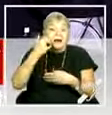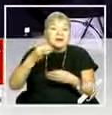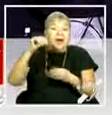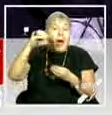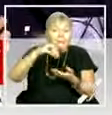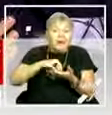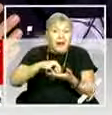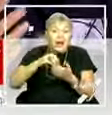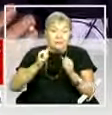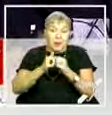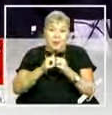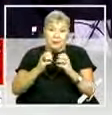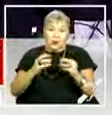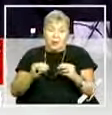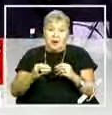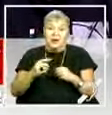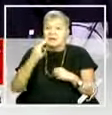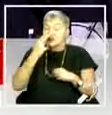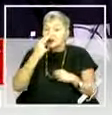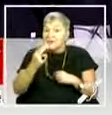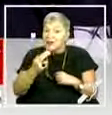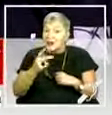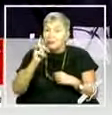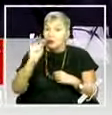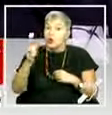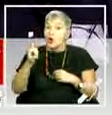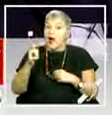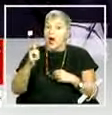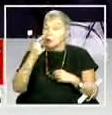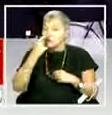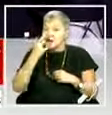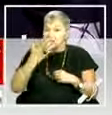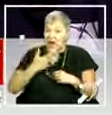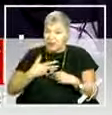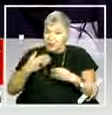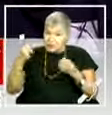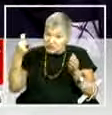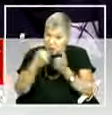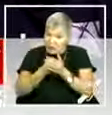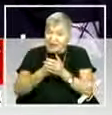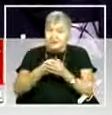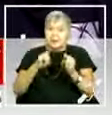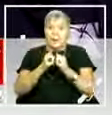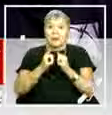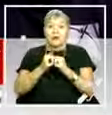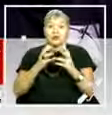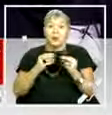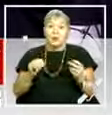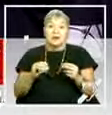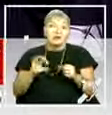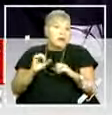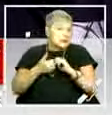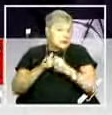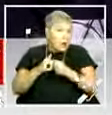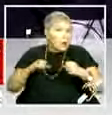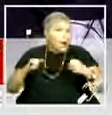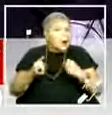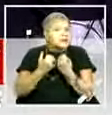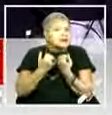dacă drona aia a lovit România intenționat sau a fost un accident. Pentru că dacă stăm să ne gândim la ce s-a întâmplat în